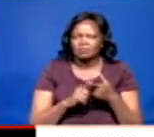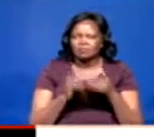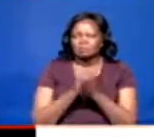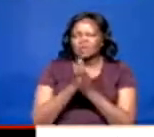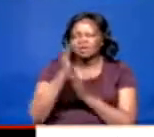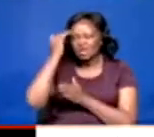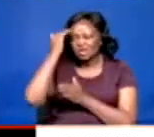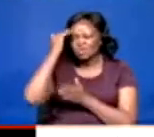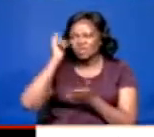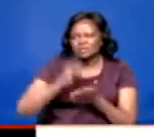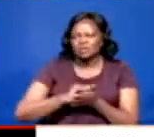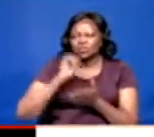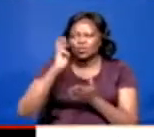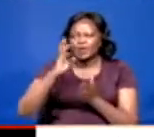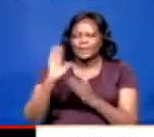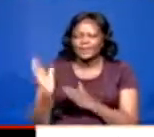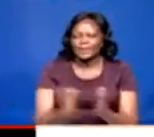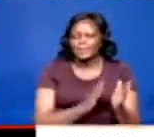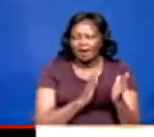we are going to prepare